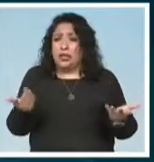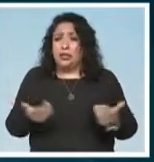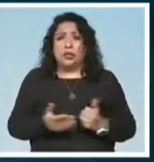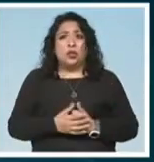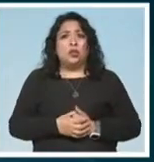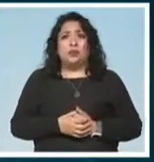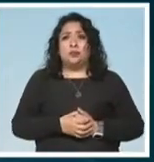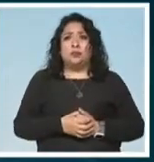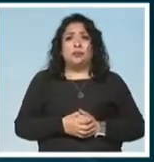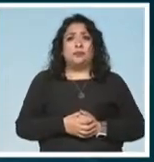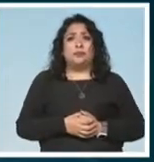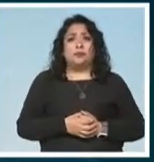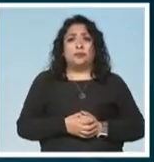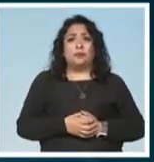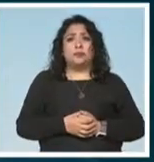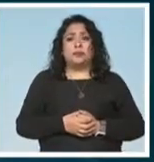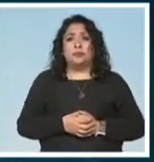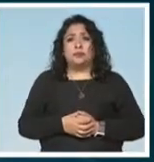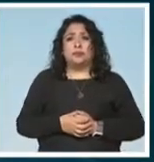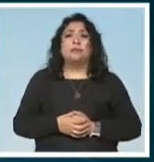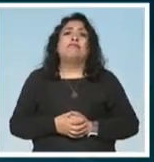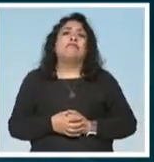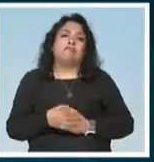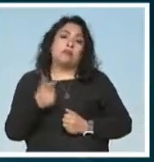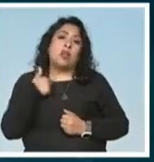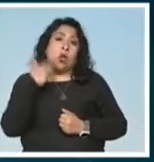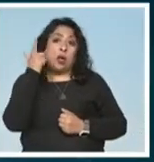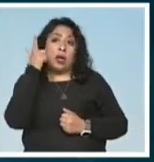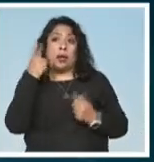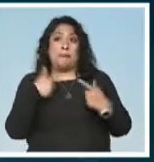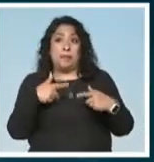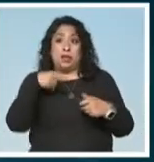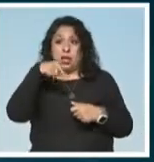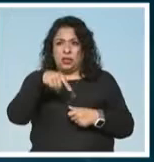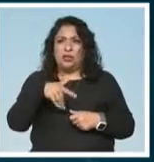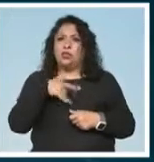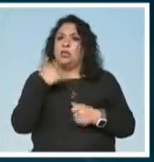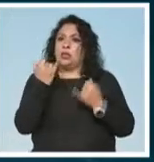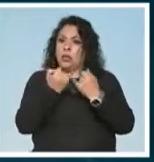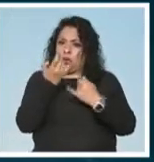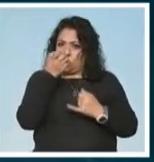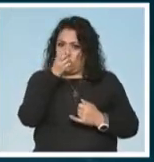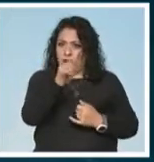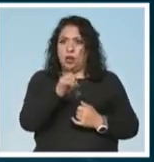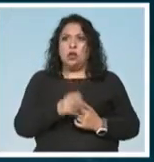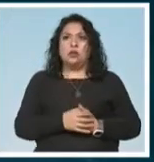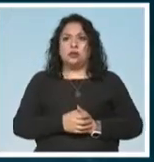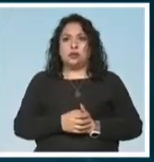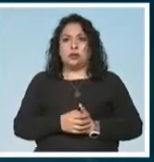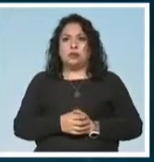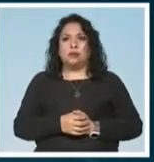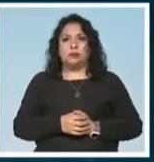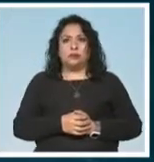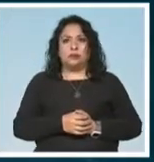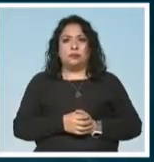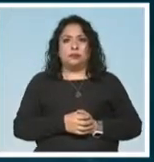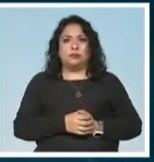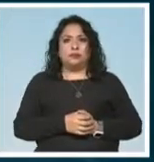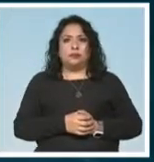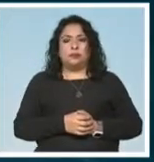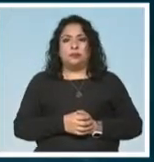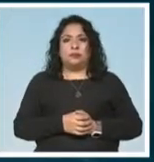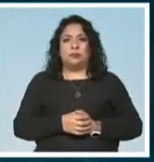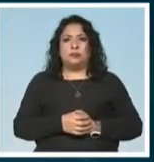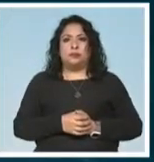wird, auch weil das natürlich... Ich hoffe, dass alle so lesen können und dass alles funktioniert heute, weil das ist natürlich, wir erzählen viel, ne, und